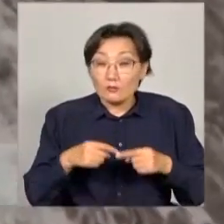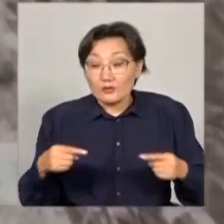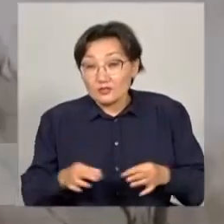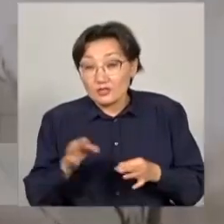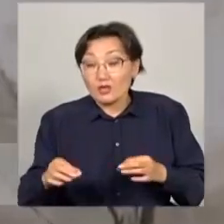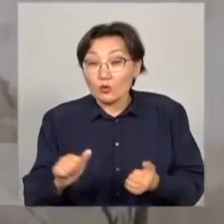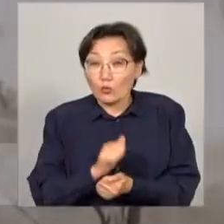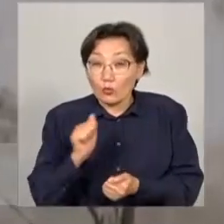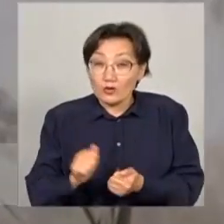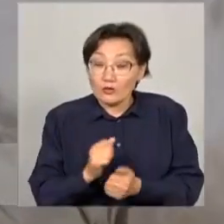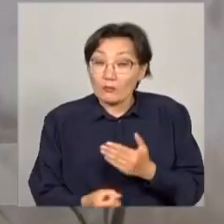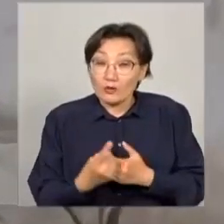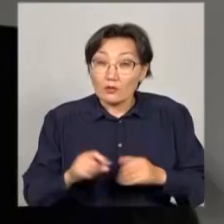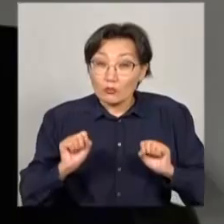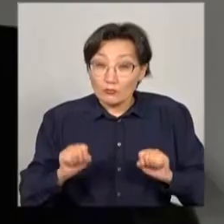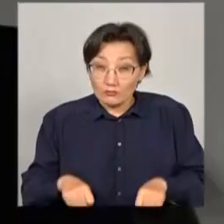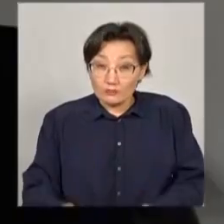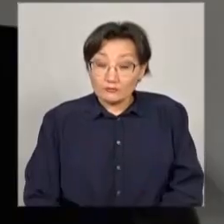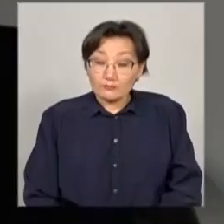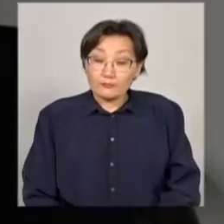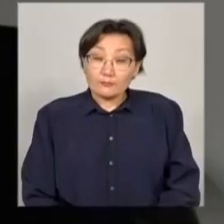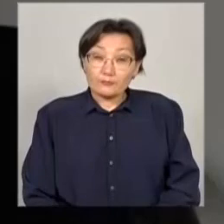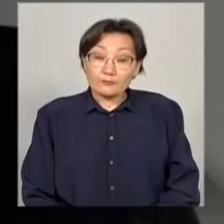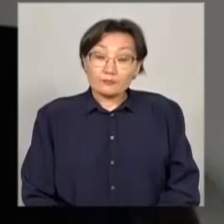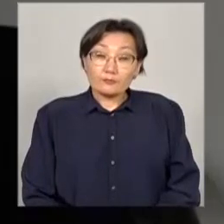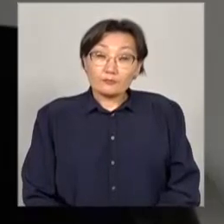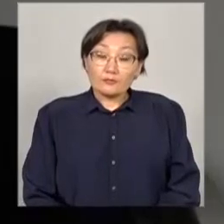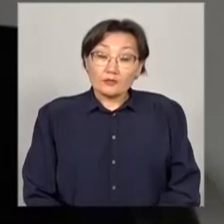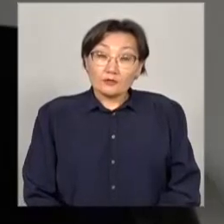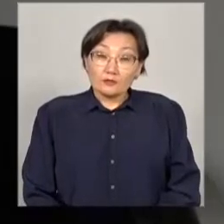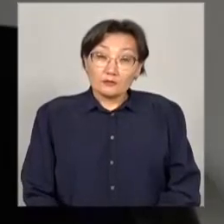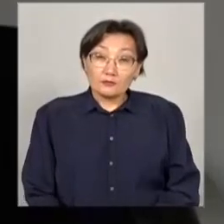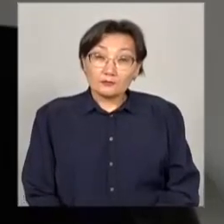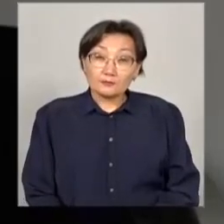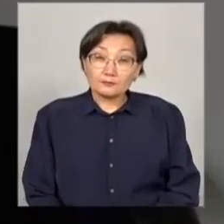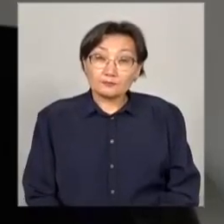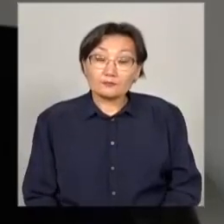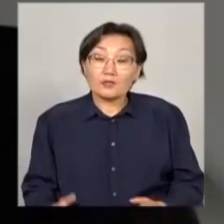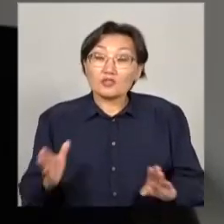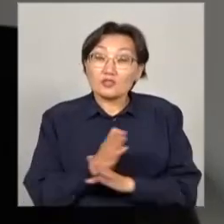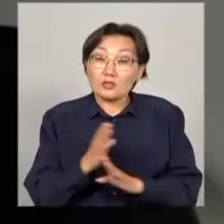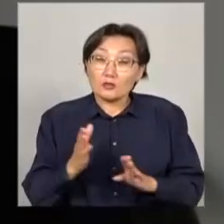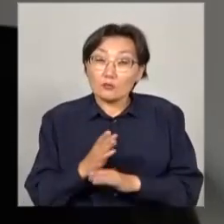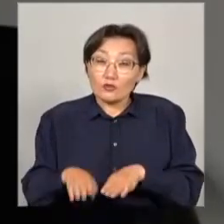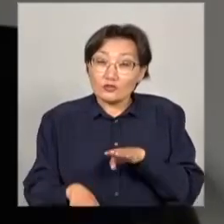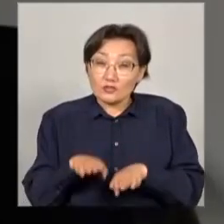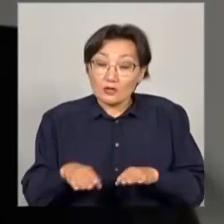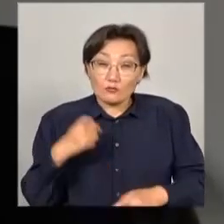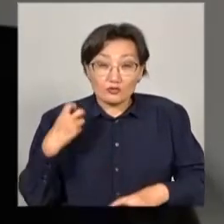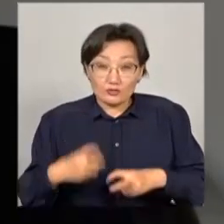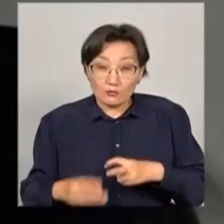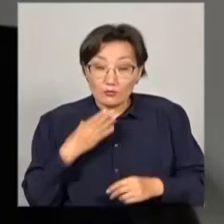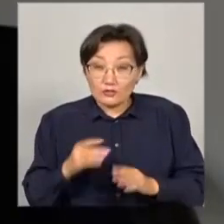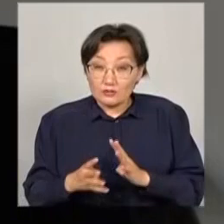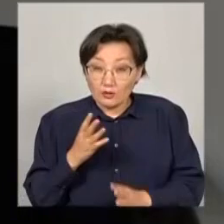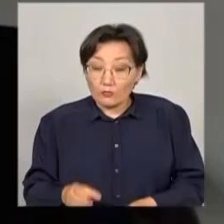қуаңшылық тудыруы ғажап емес дейді. Если мы вмешиваемся в природу, қоршаған ортаның тепе-теңдігі бұзу әрине өз